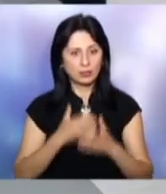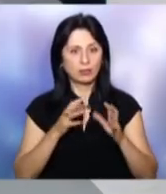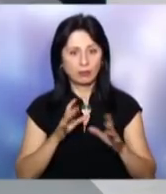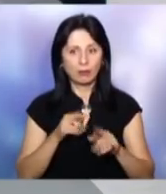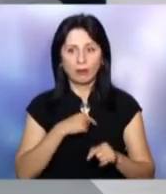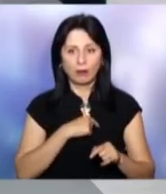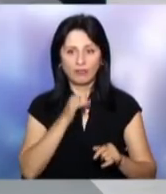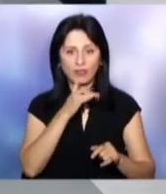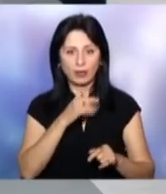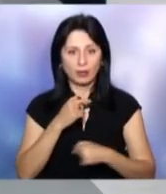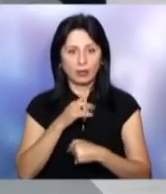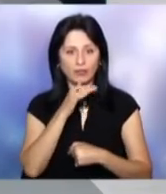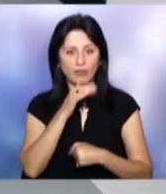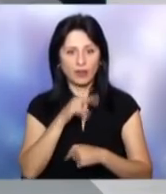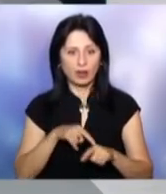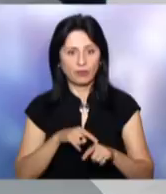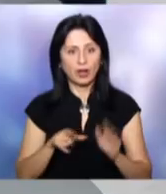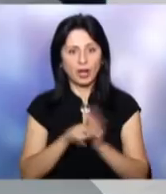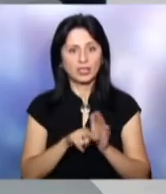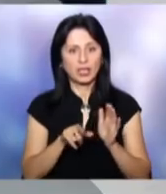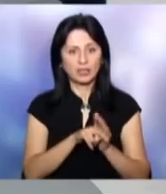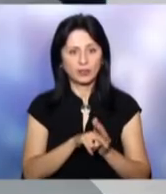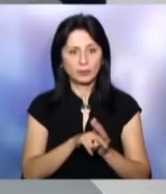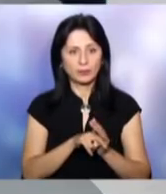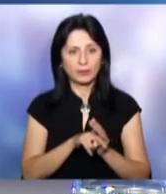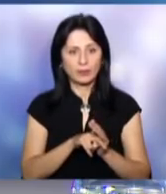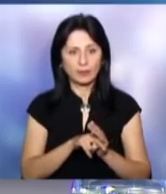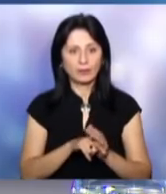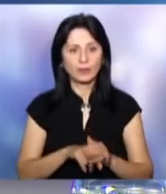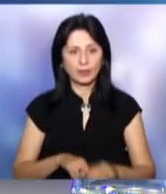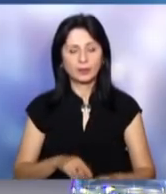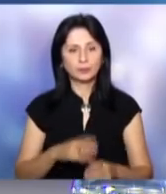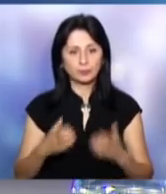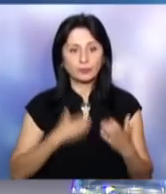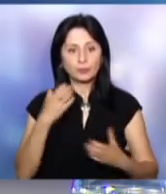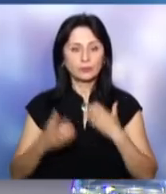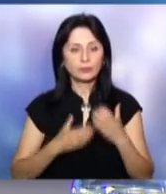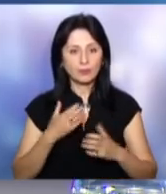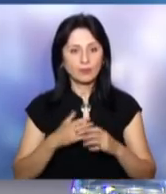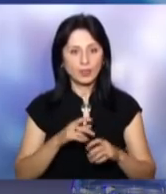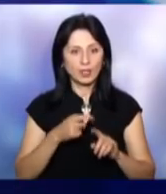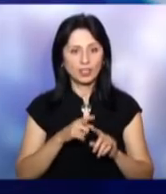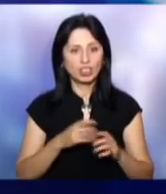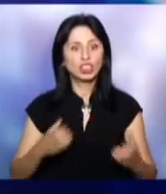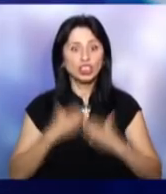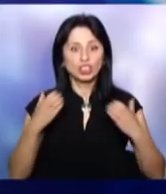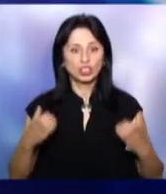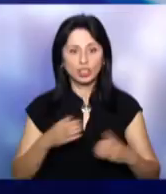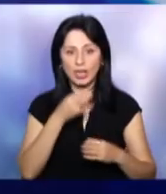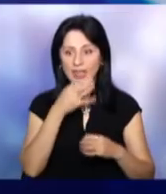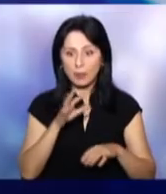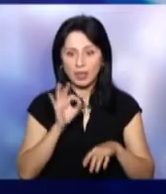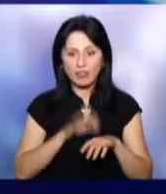უმეტეს რომ პანიკური აშლილობას ხშირად იპოქონდრიაც ახლავს. ვინც არის იპოქონდრია, რას ნიშნავს? იპოქონდრია არის შიში, რომ